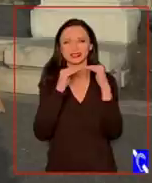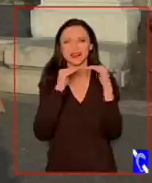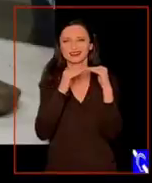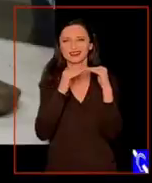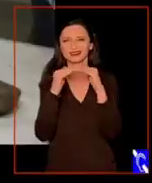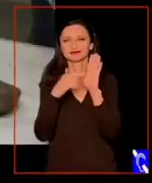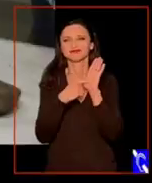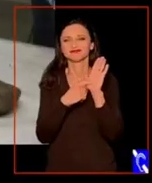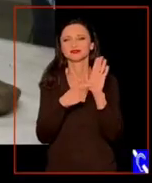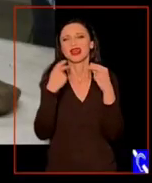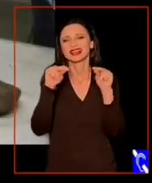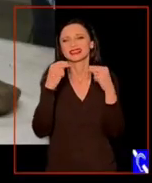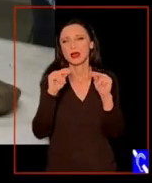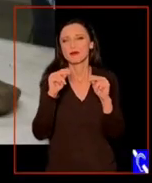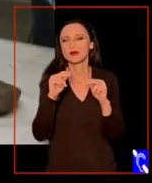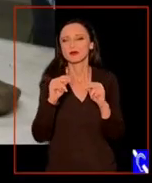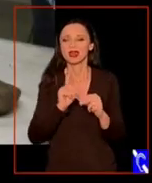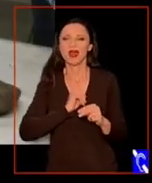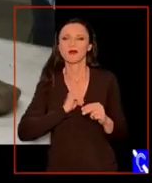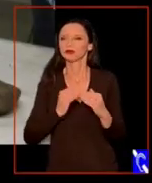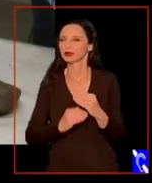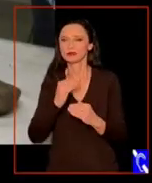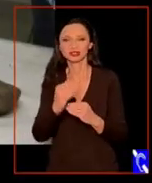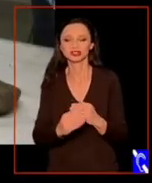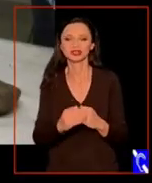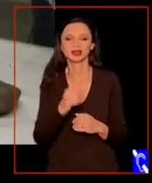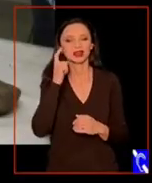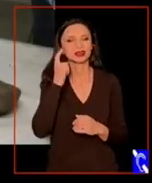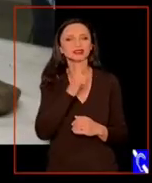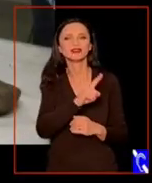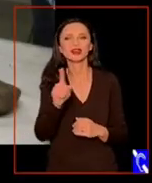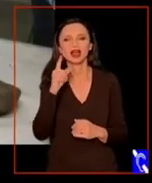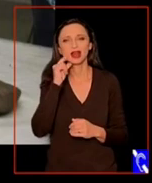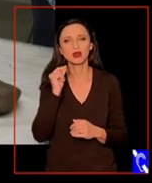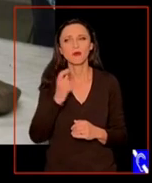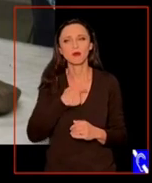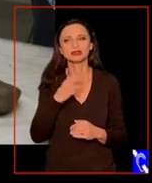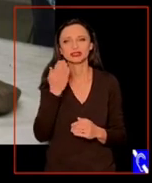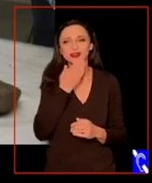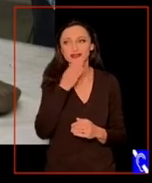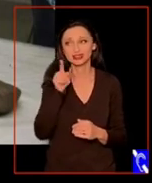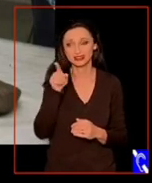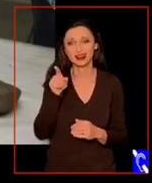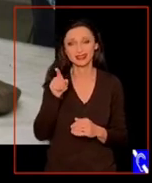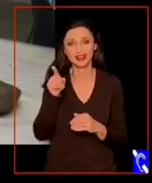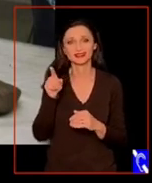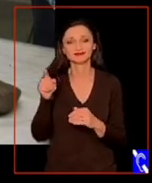etalon de autodepășire. Cred că fiecare dintre noi avem de învățat de la el. Cred că